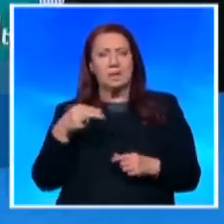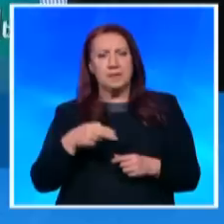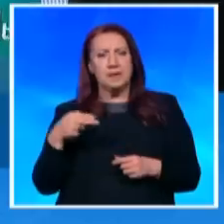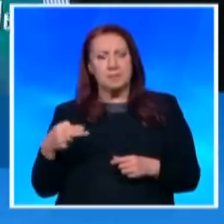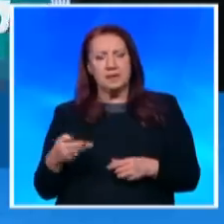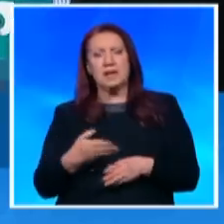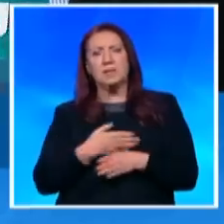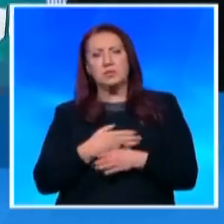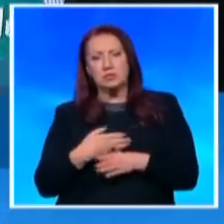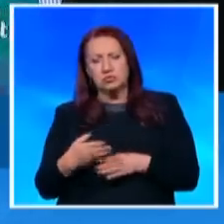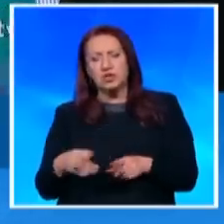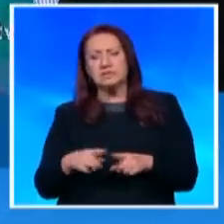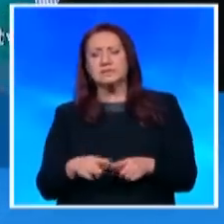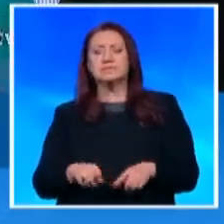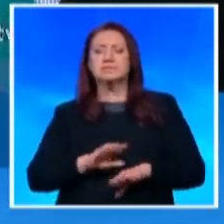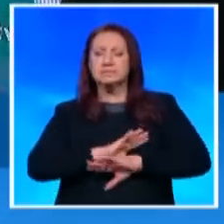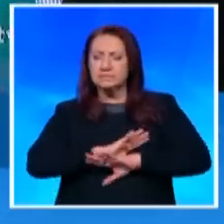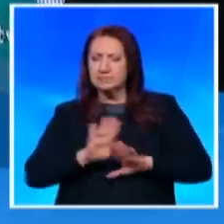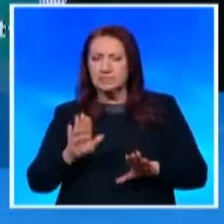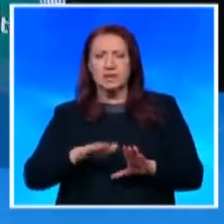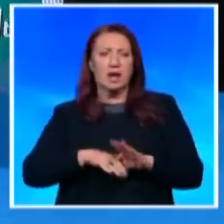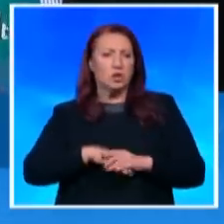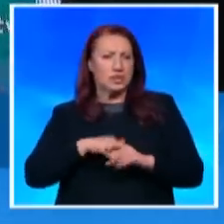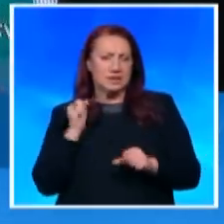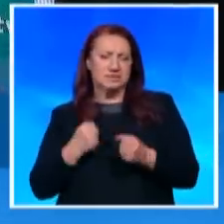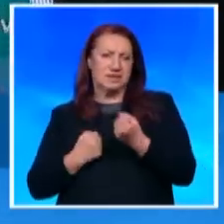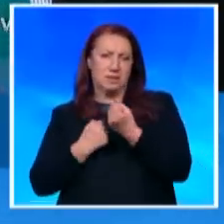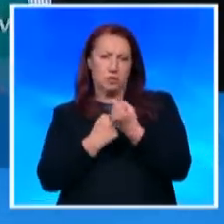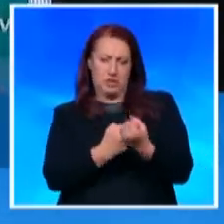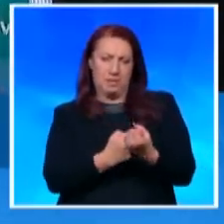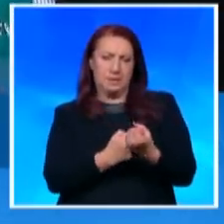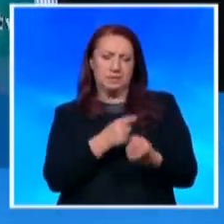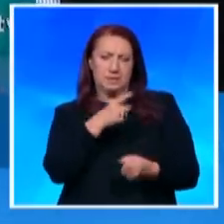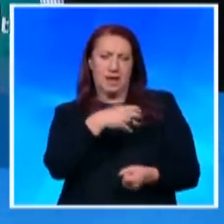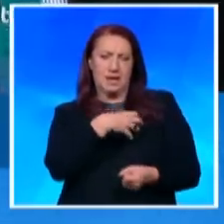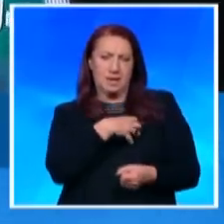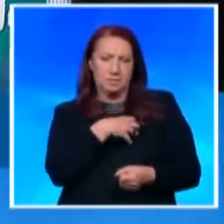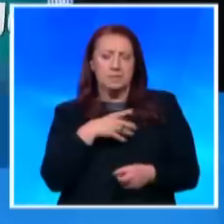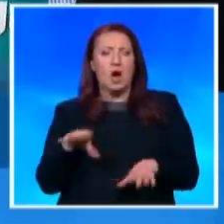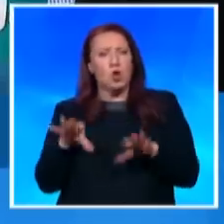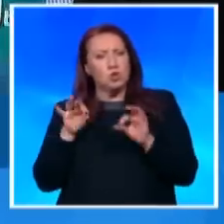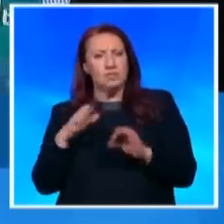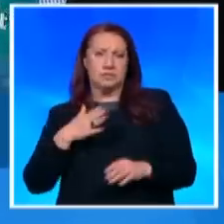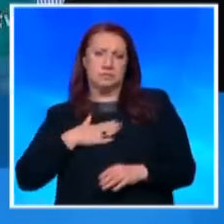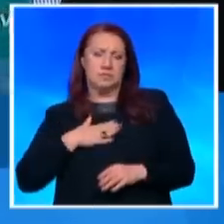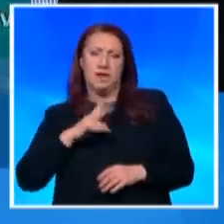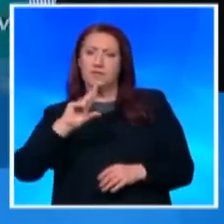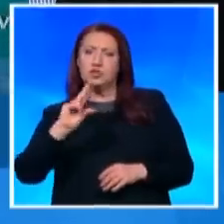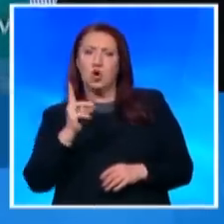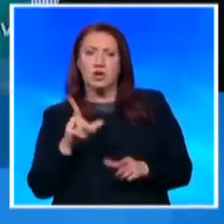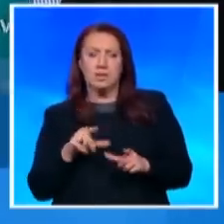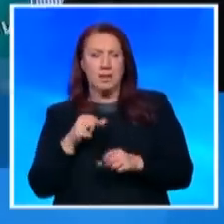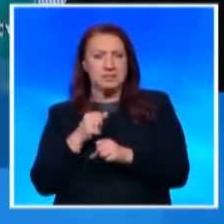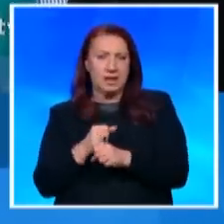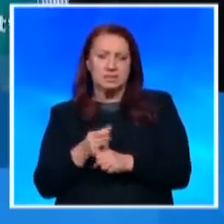остават непреклонни в решението си и са готови да се опитат да реализират втория мандат, ако се стигне до там, като според тях формулата